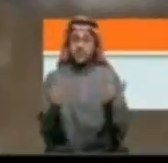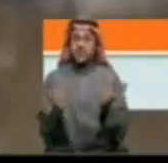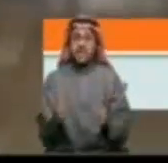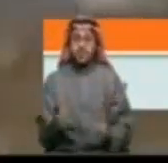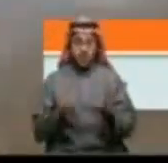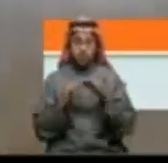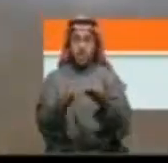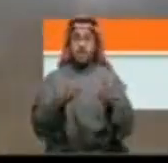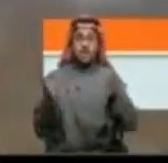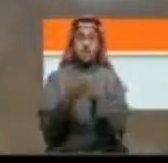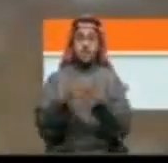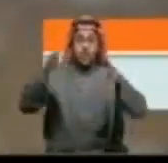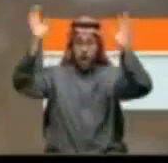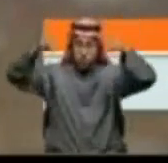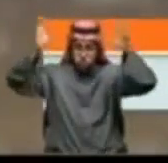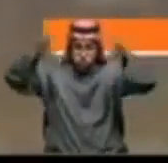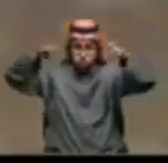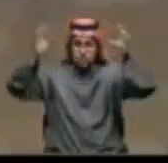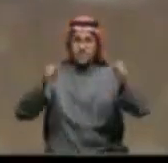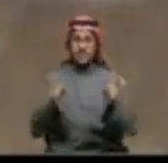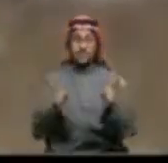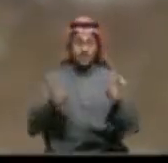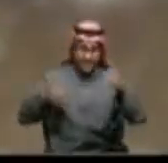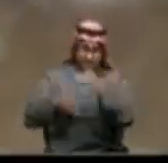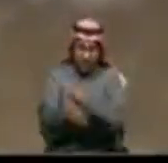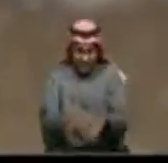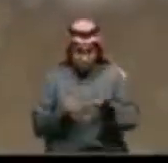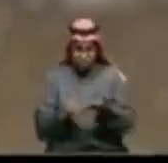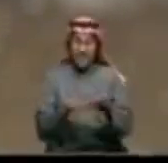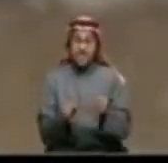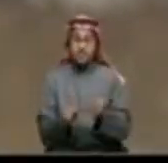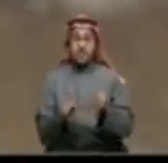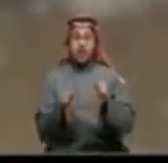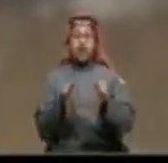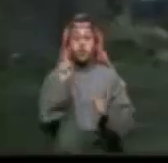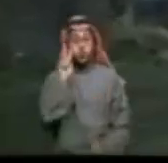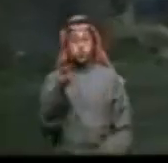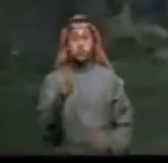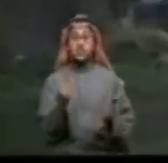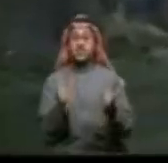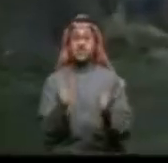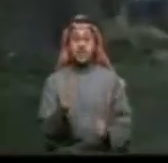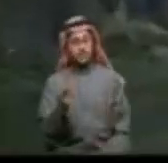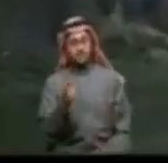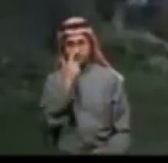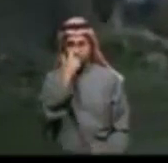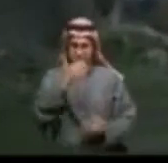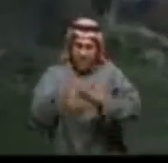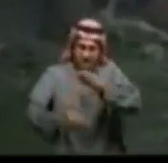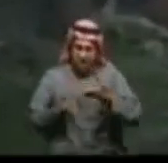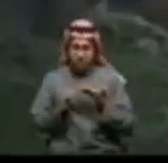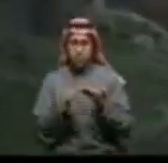أجهزة الطوارئ للقطار الذي توقف بعد وقوع الحادث على جسر الحزام الكبير الذي يربط